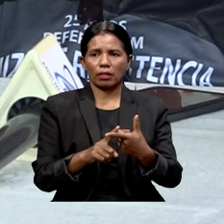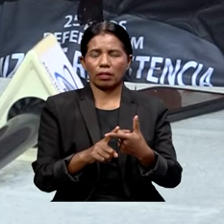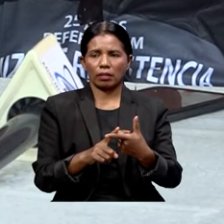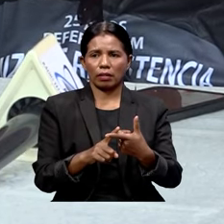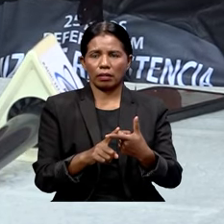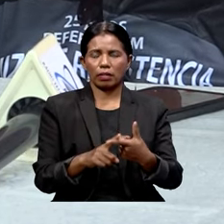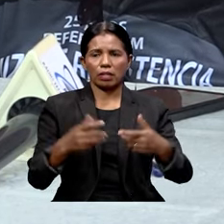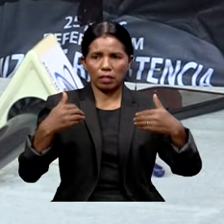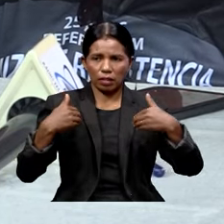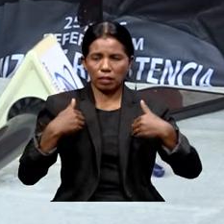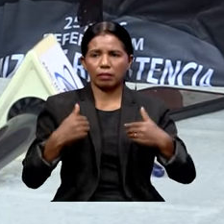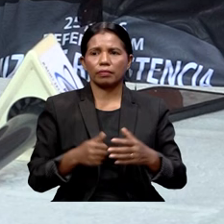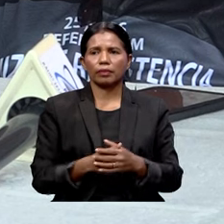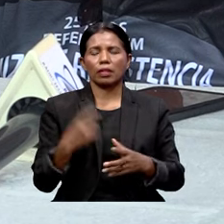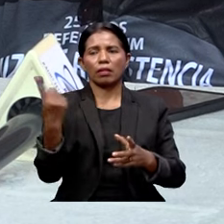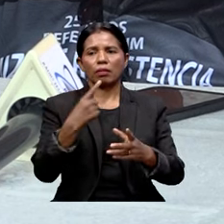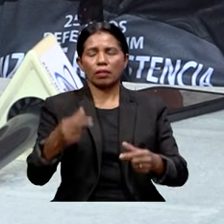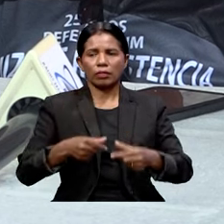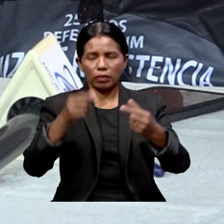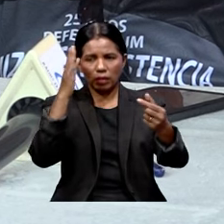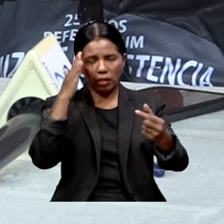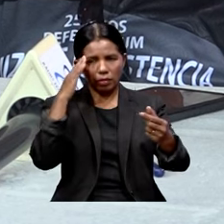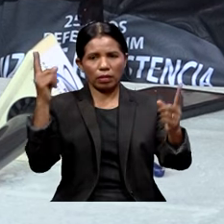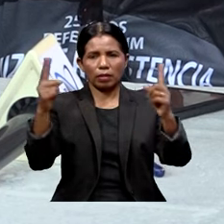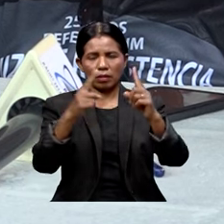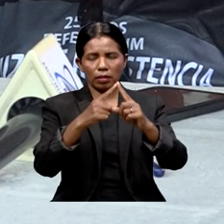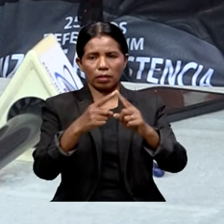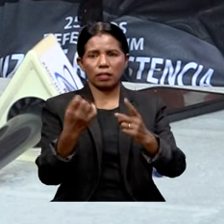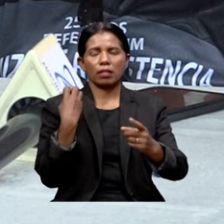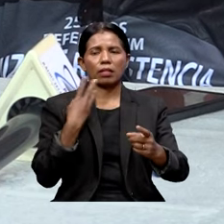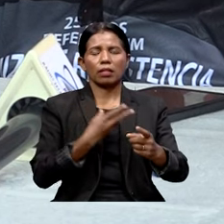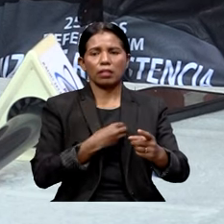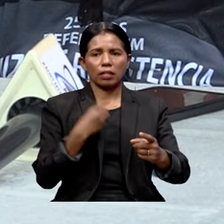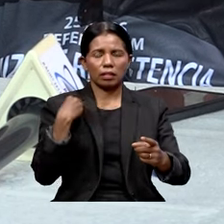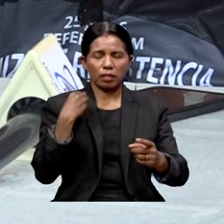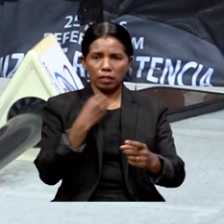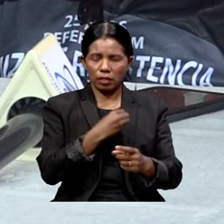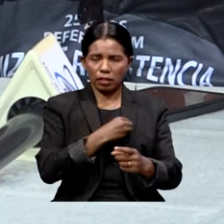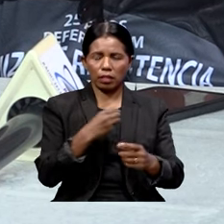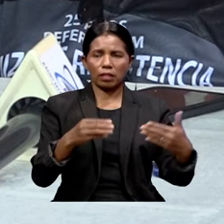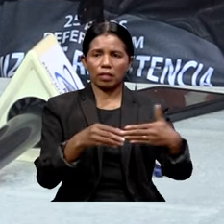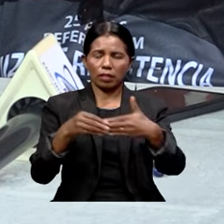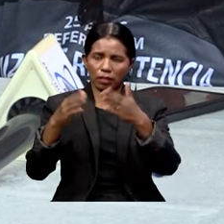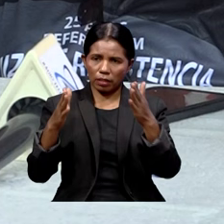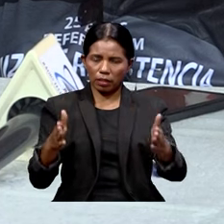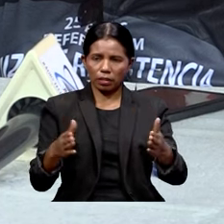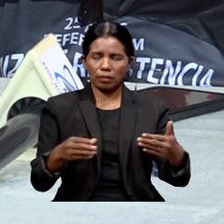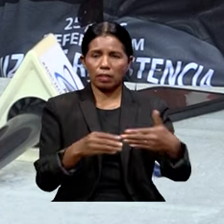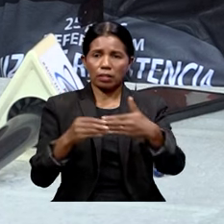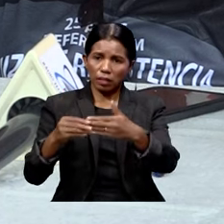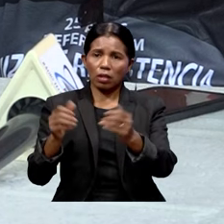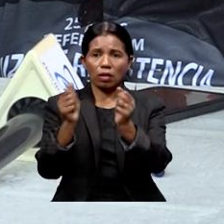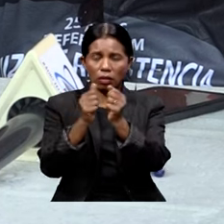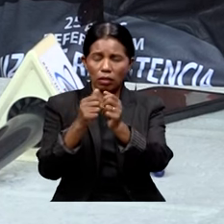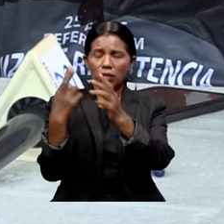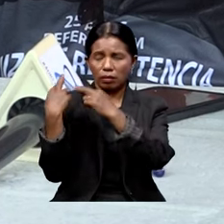ida, atu nafati ko hanoi ba, ita ukuran isira. Atu nune, bel ukuran responsabilidade,